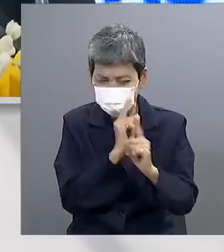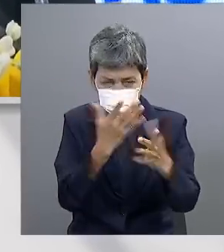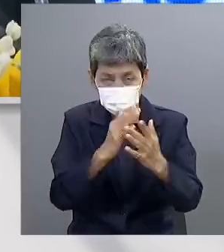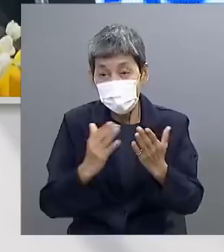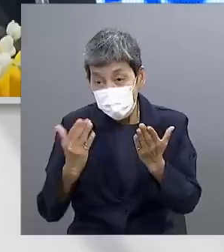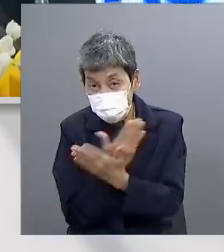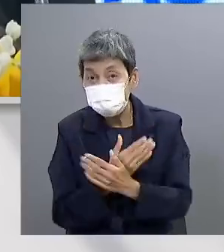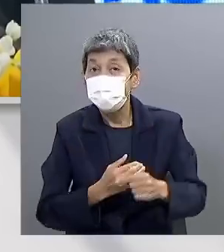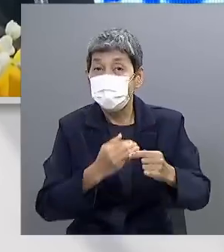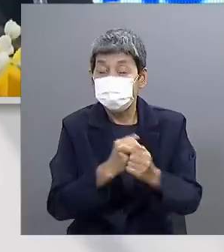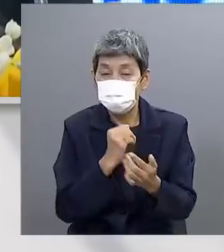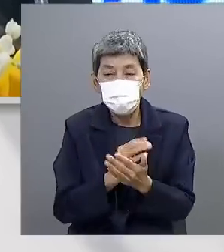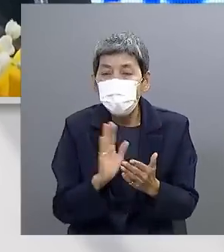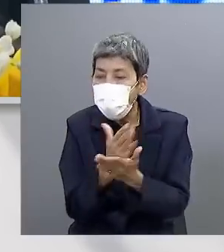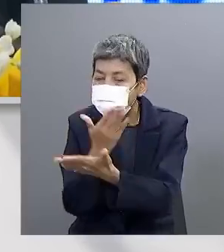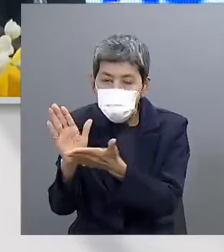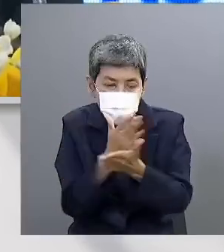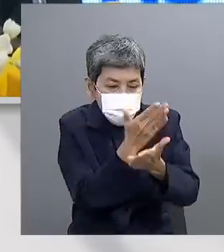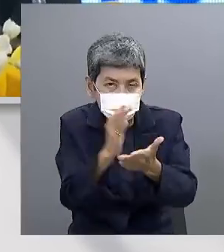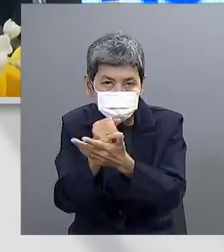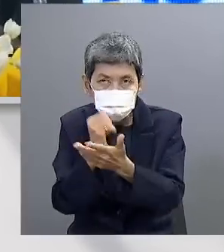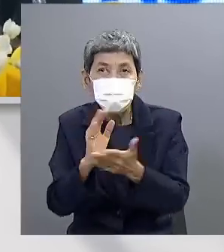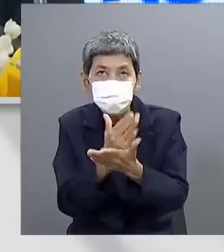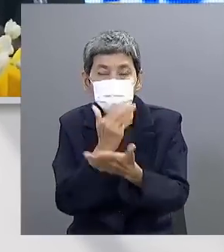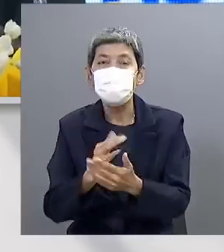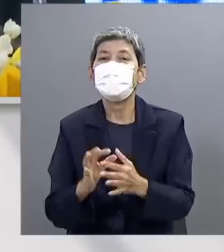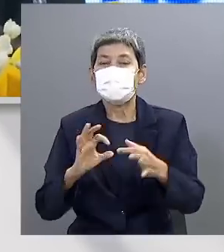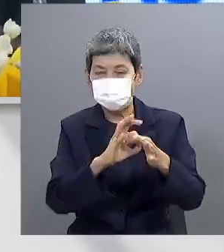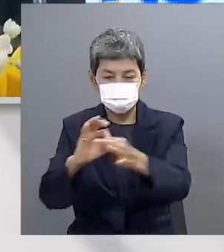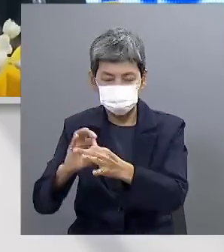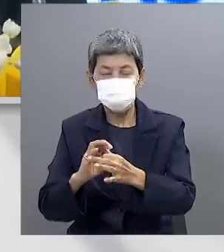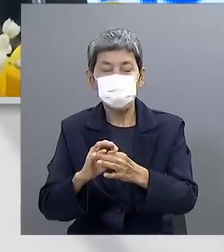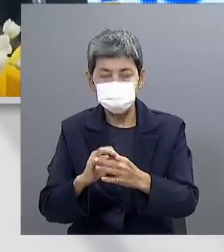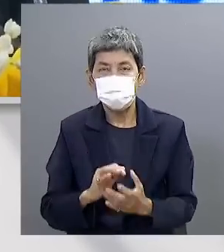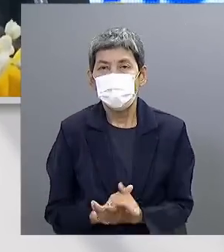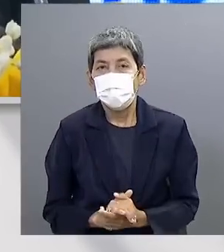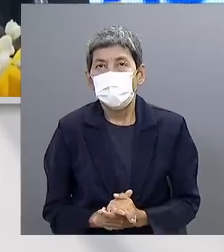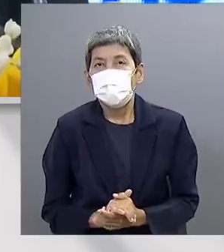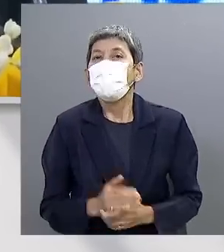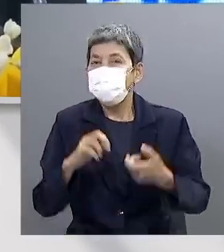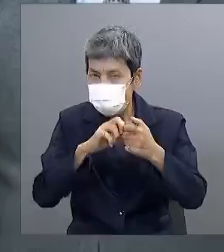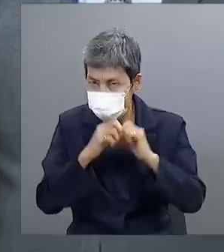ปันส่วนผสมเป็นสัดส่วนสัมพันธ์กันโดยตรงนี่แหละค่ะปมปัญหา